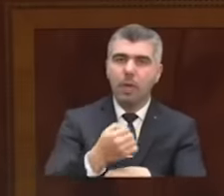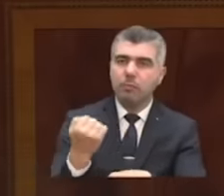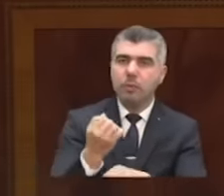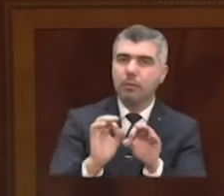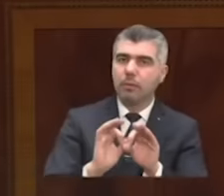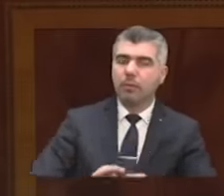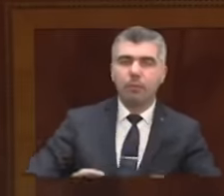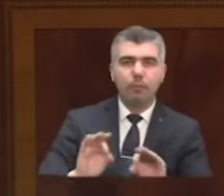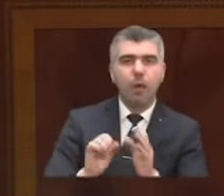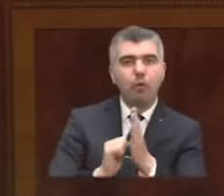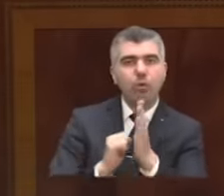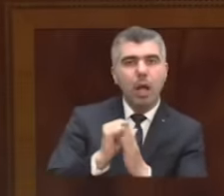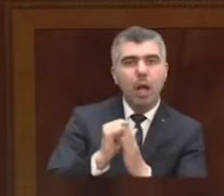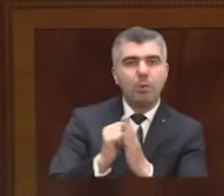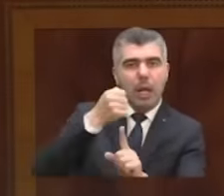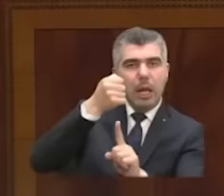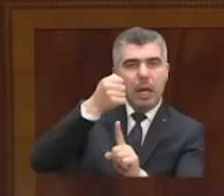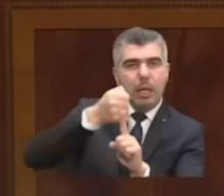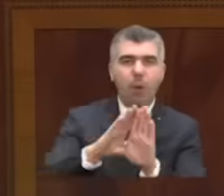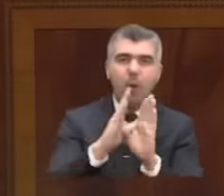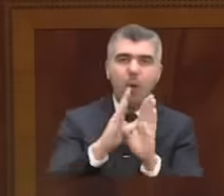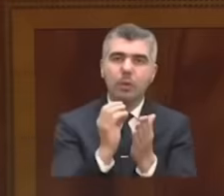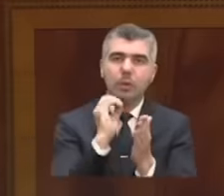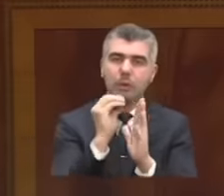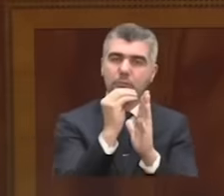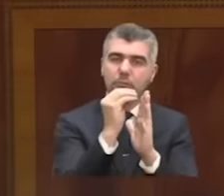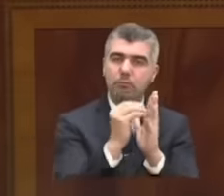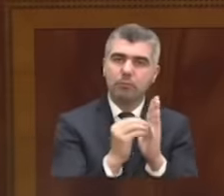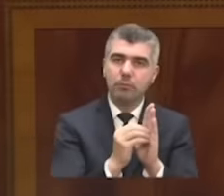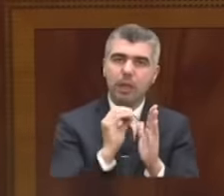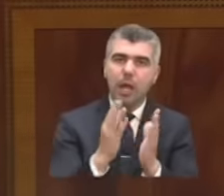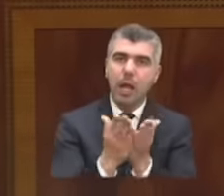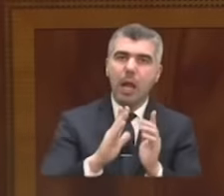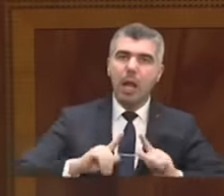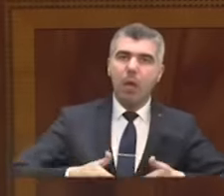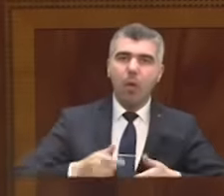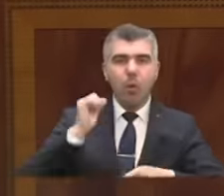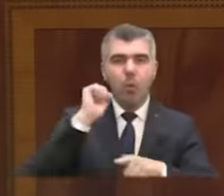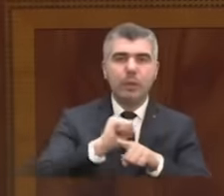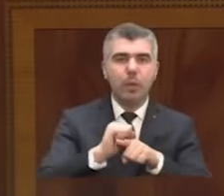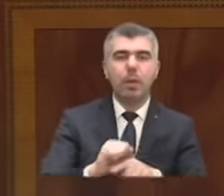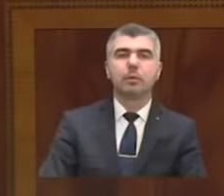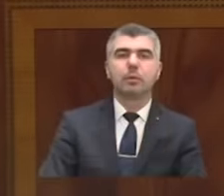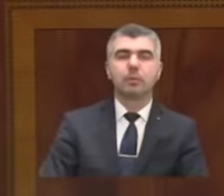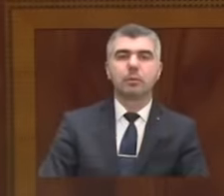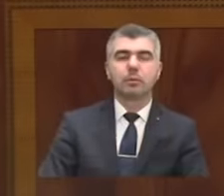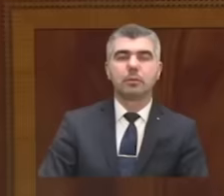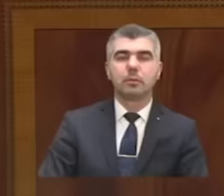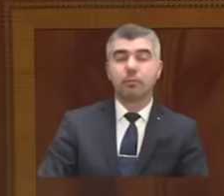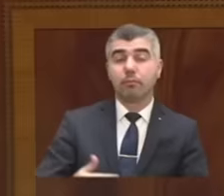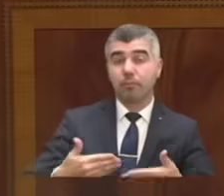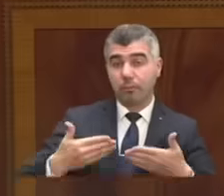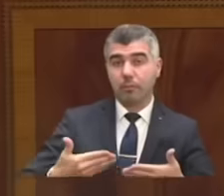توفير أجواء إيجابية تساعد على نجاح الإصلاحات الجارية للمنظومة التربية